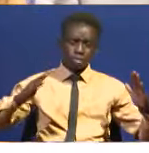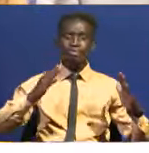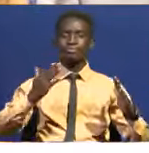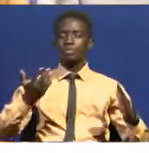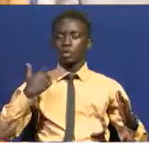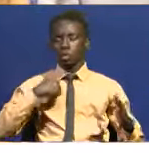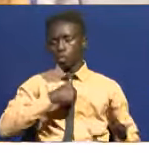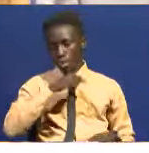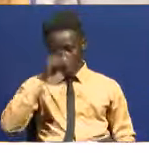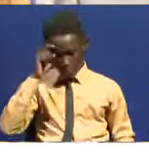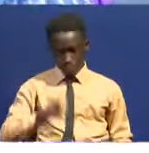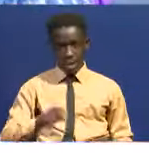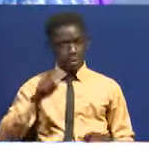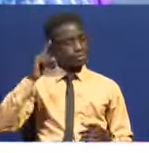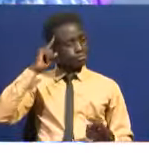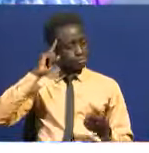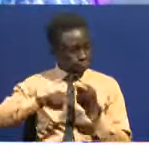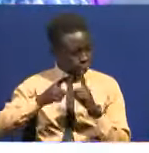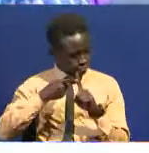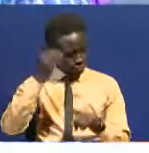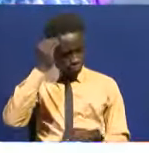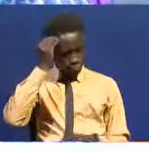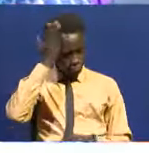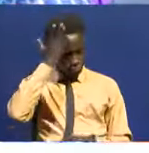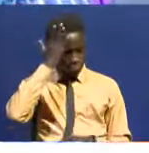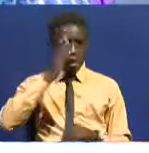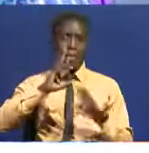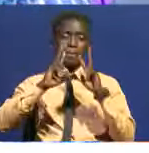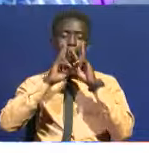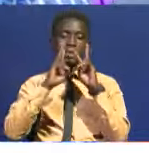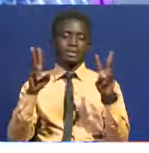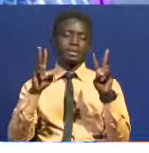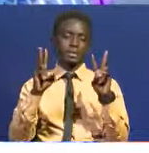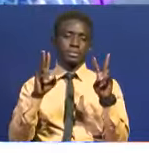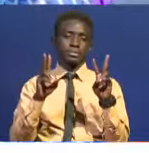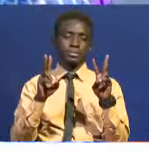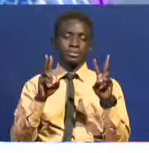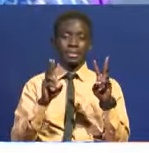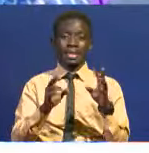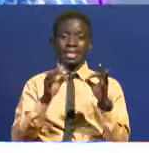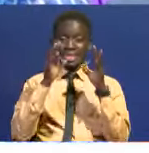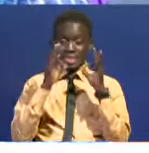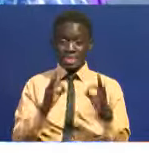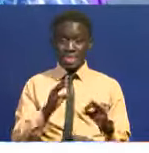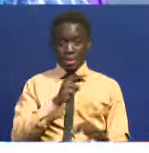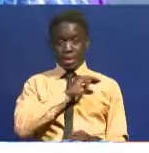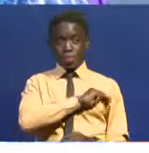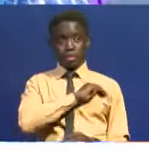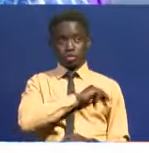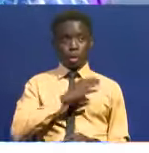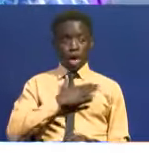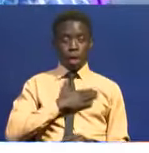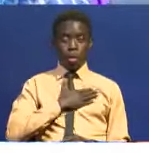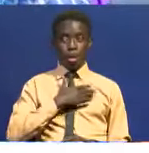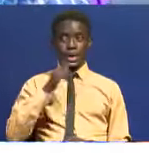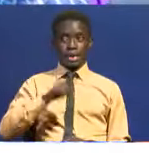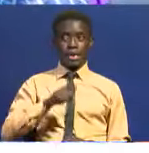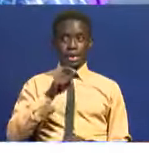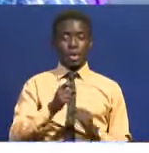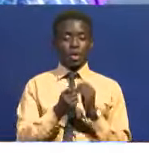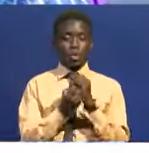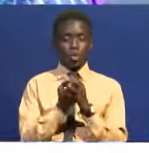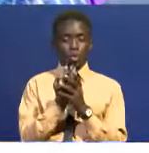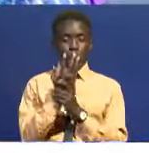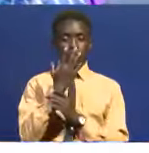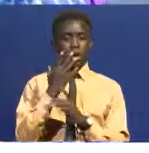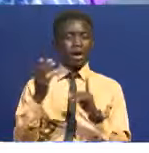tuzingatie hiyo kitu tunaita amani. And if a nation is to grow and go to higher heights of growth and development,